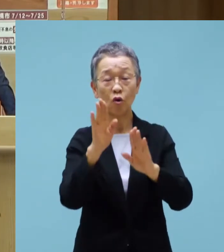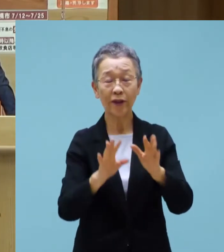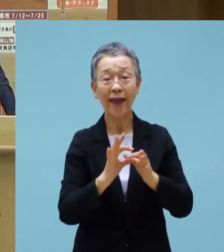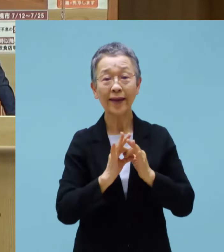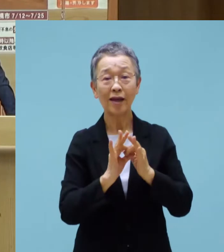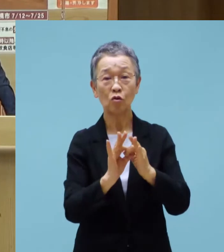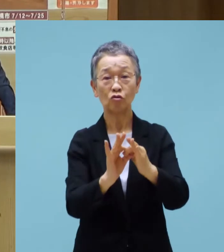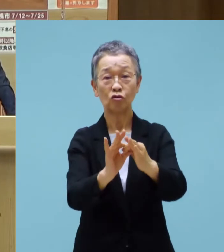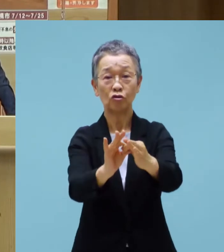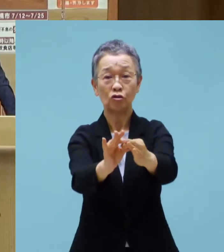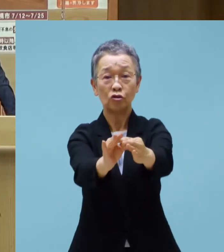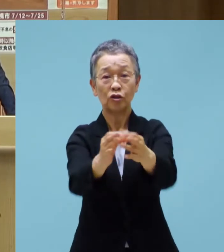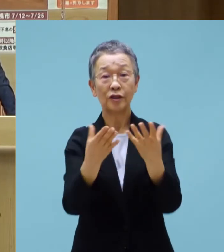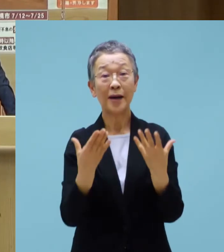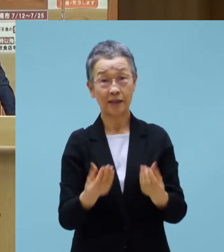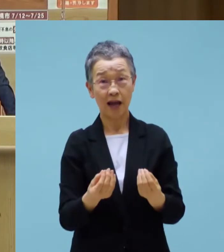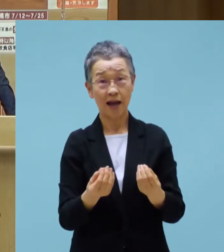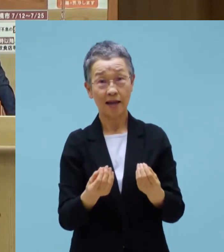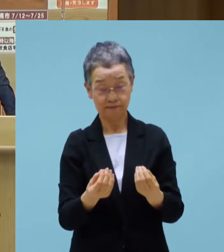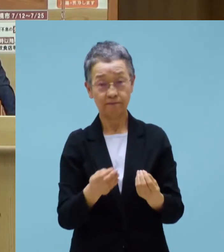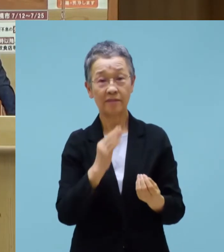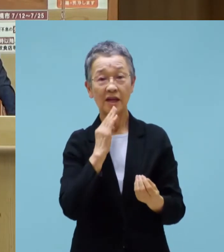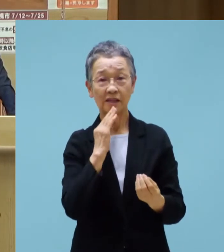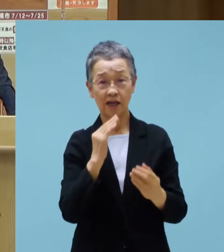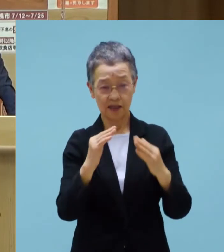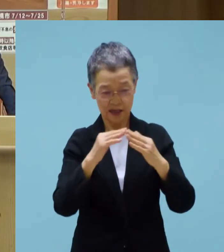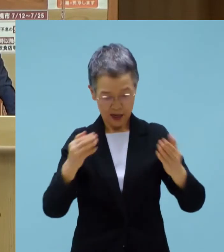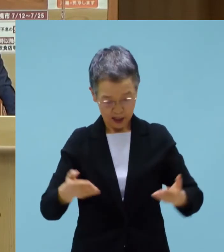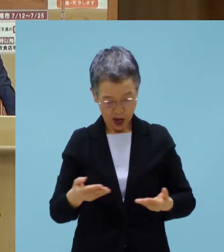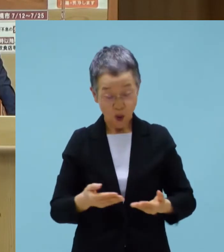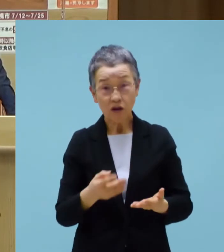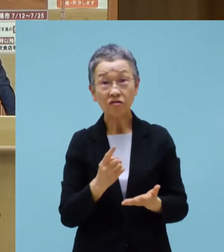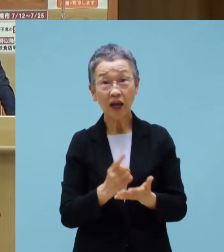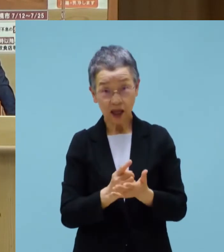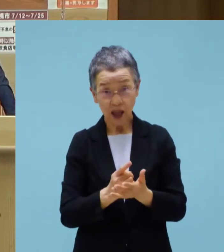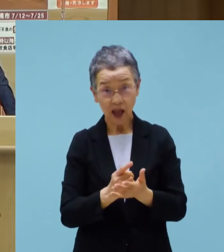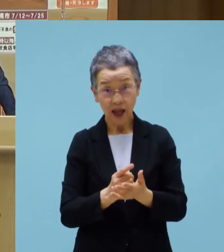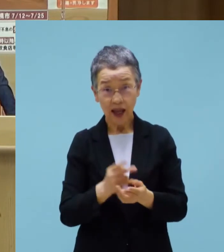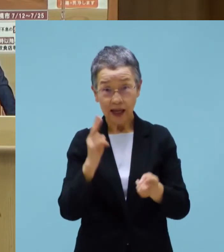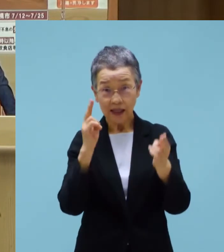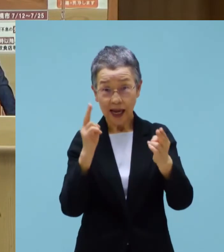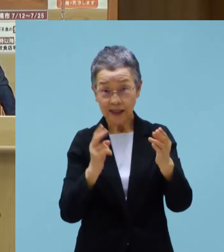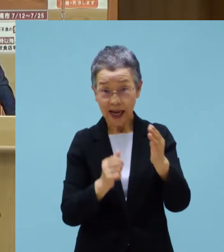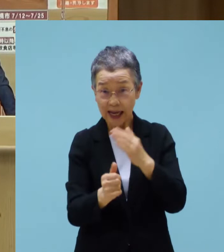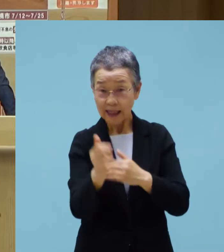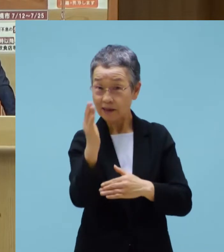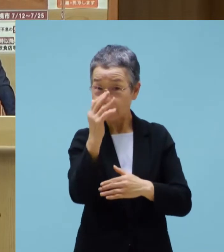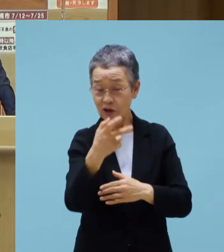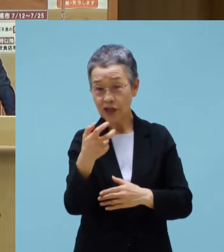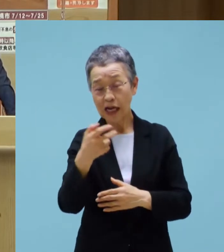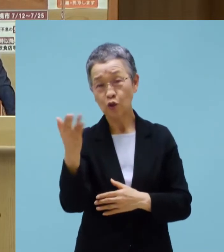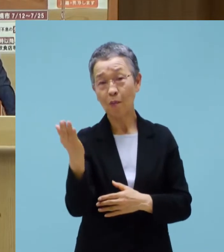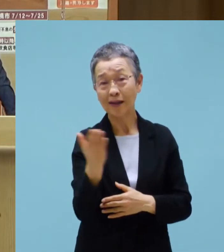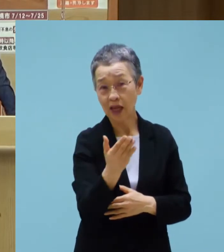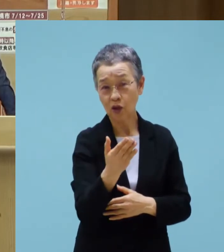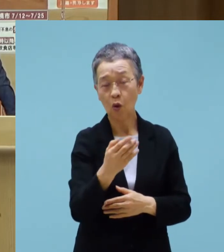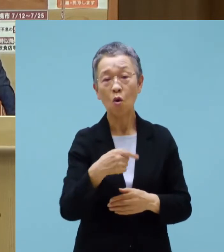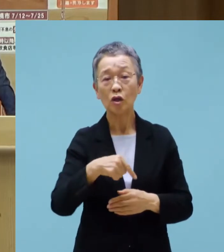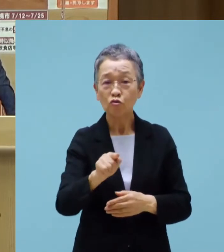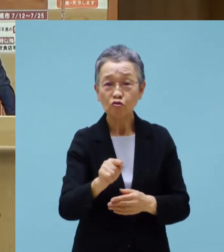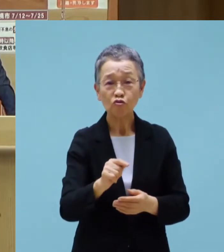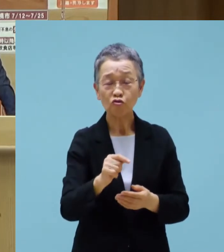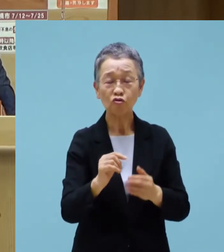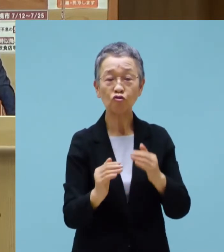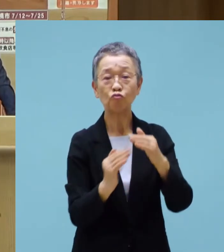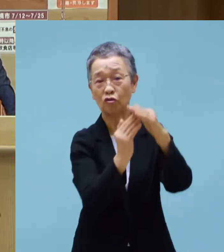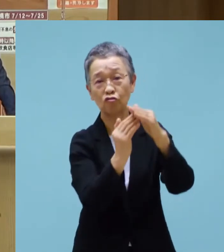。確かにテレワークだけでですね、出勤抑制だけで 70% を達成するっていうのが最も望